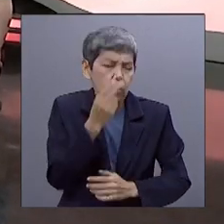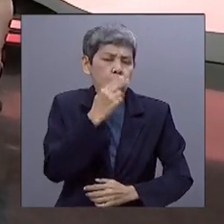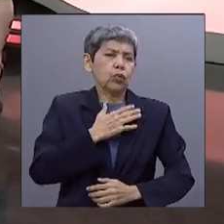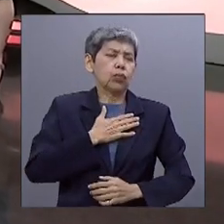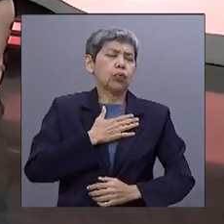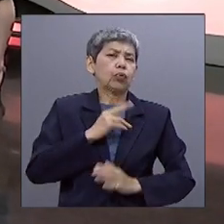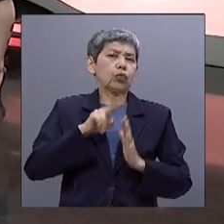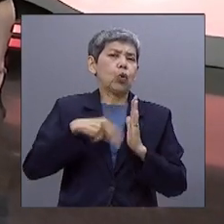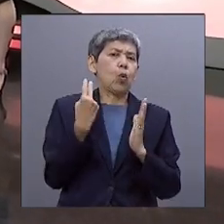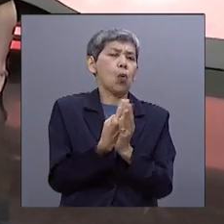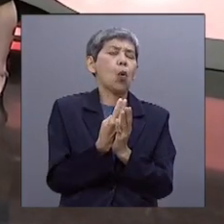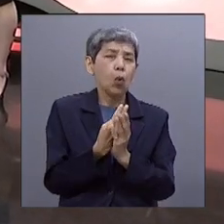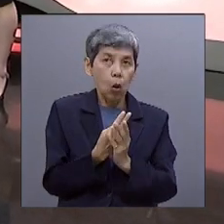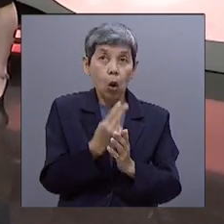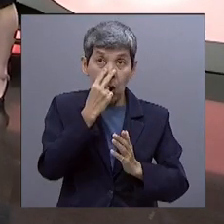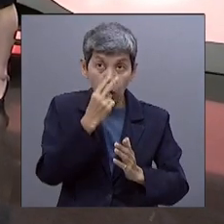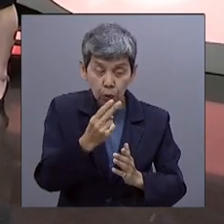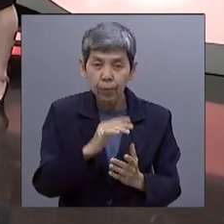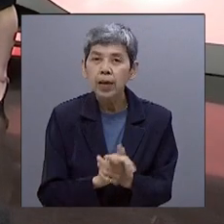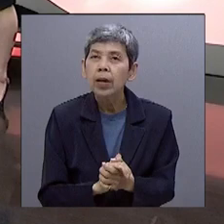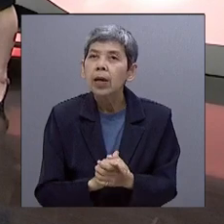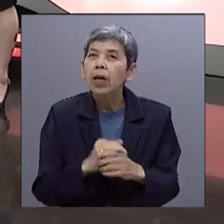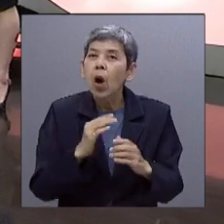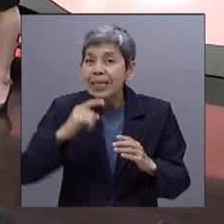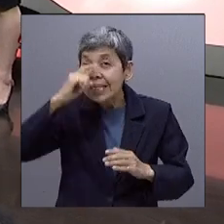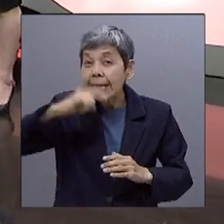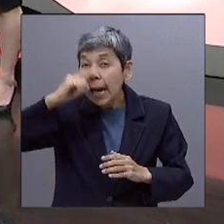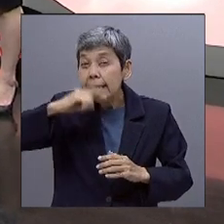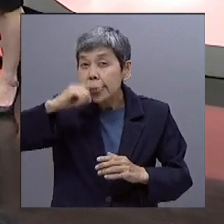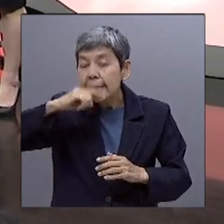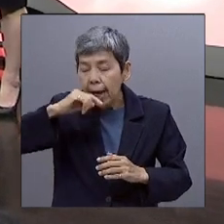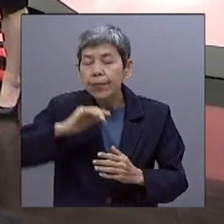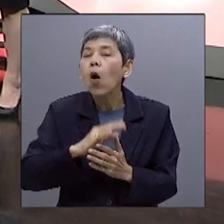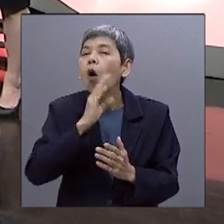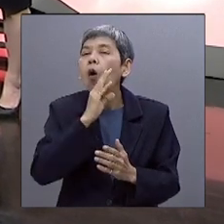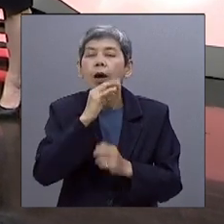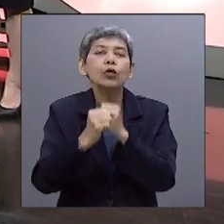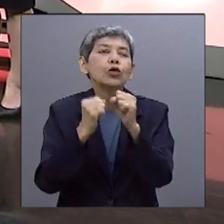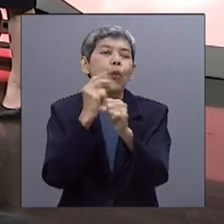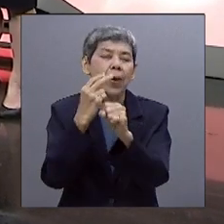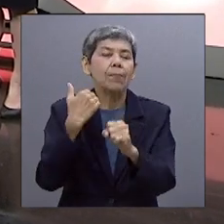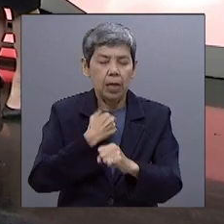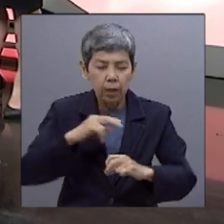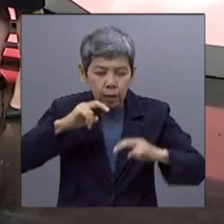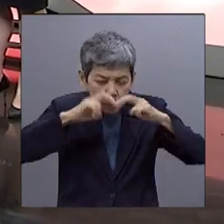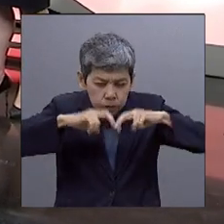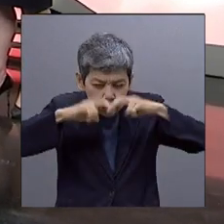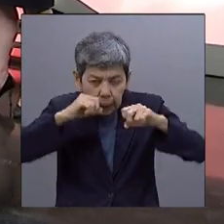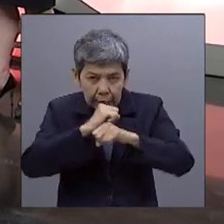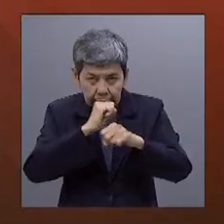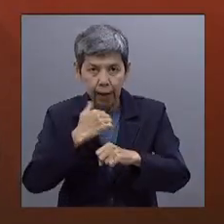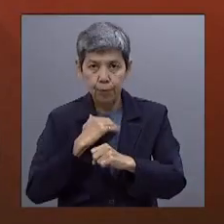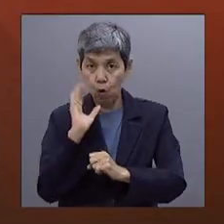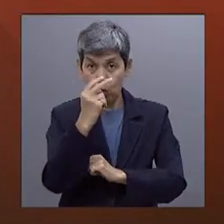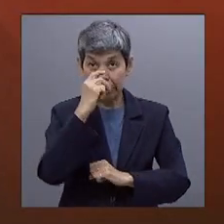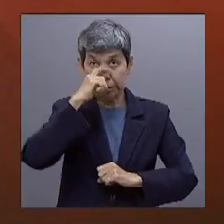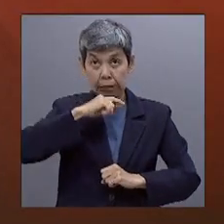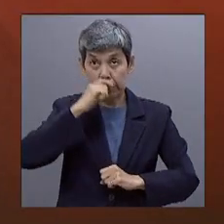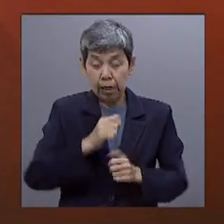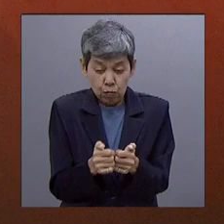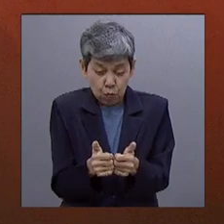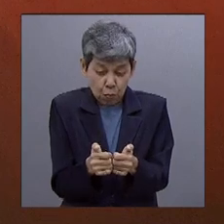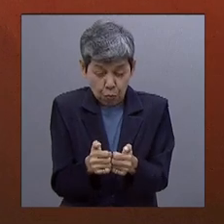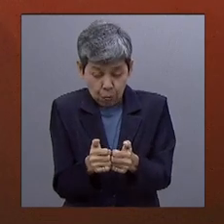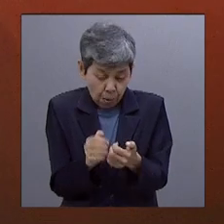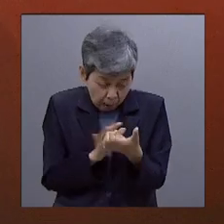นะคะเพราะว่าโดยเฉพาะอย่างยิ่งนะคะในส่วนของคนไทยเนี่ยเมื่อ 2ปีก่อนเขามีการสำรวจในระดับโลกคนไทยใช้เวลา